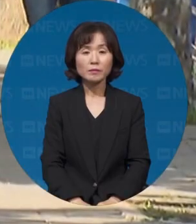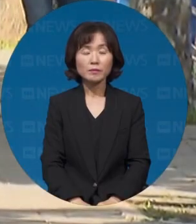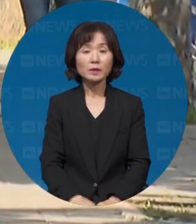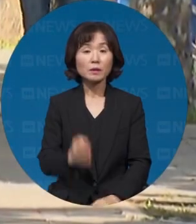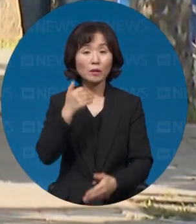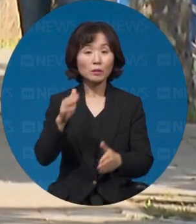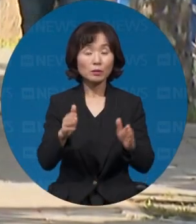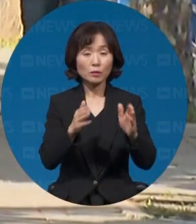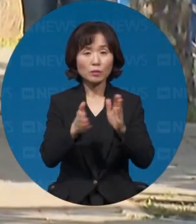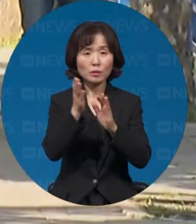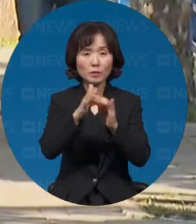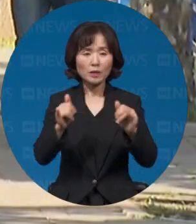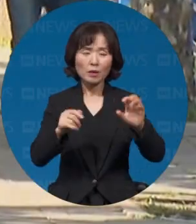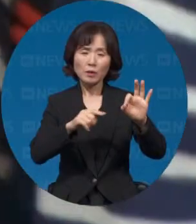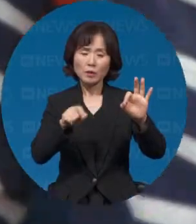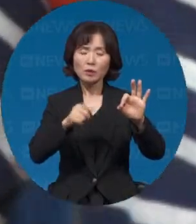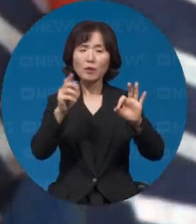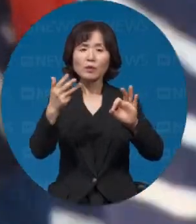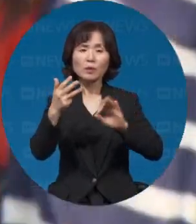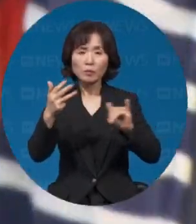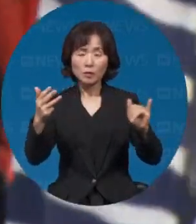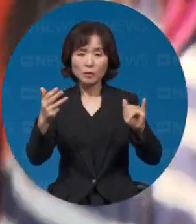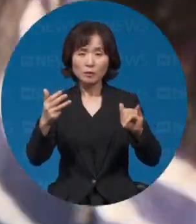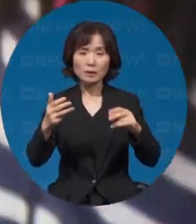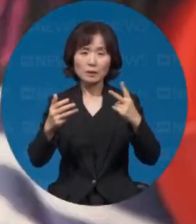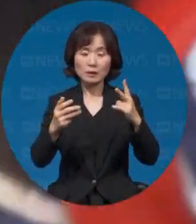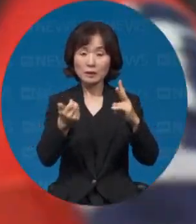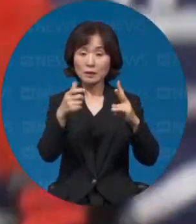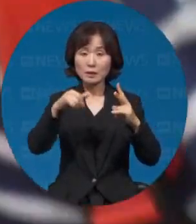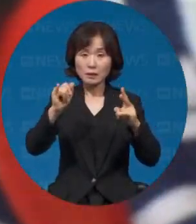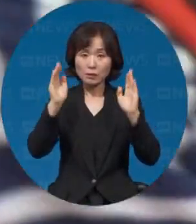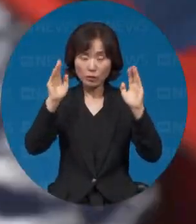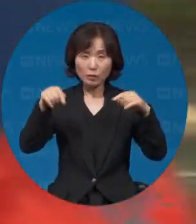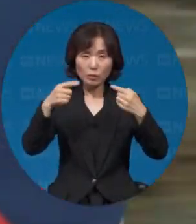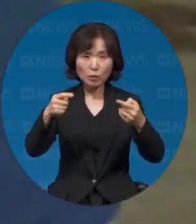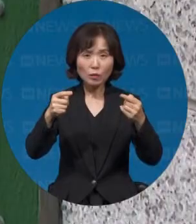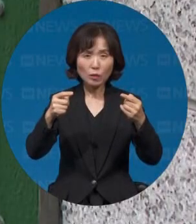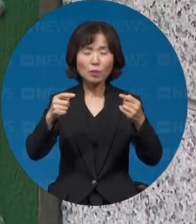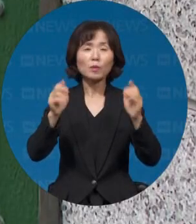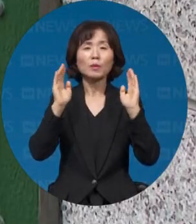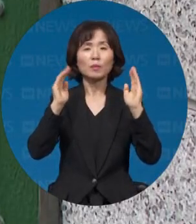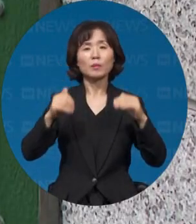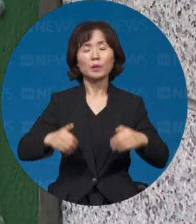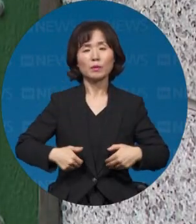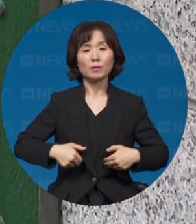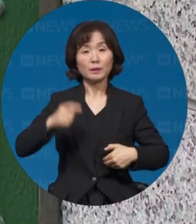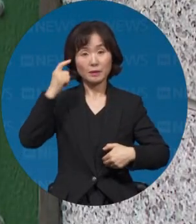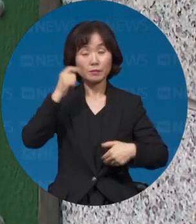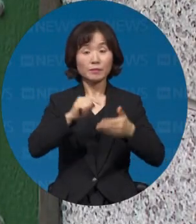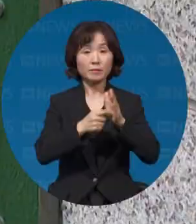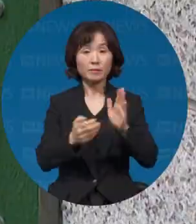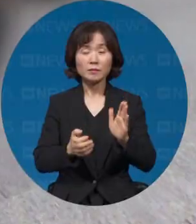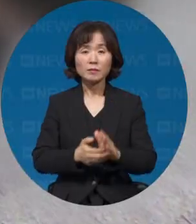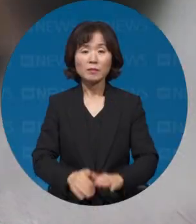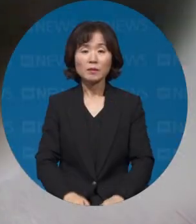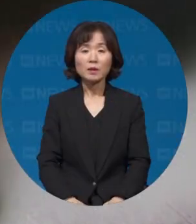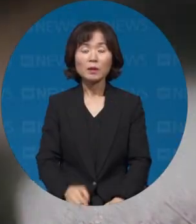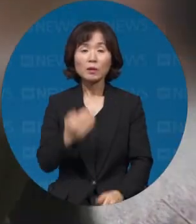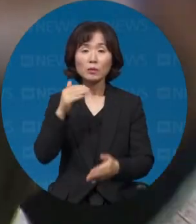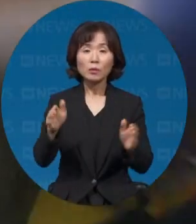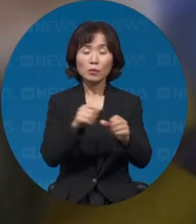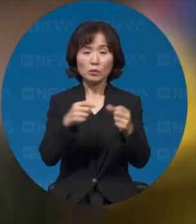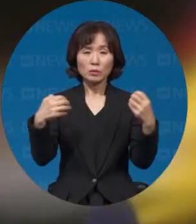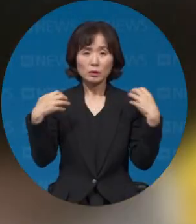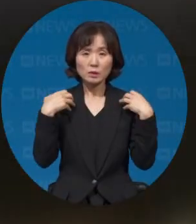경기도민 10명 가운데 8명은 오는 2학기 전 면 등겨 가 필요하다고 생각하는 것으로 나타났습니다 경기도 길